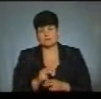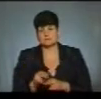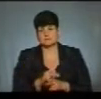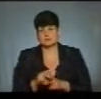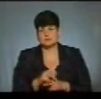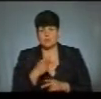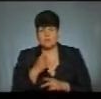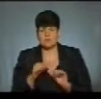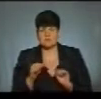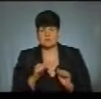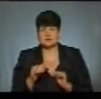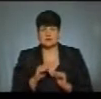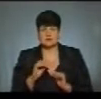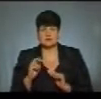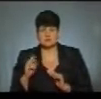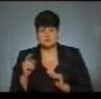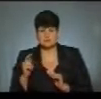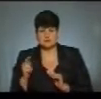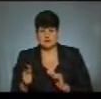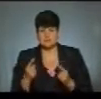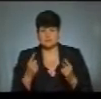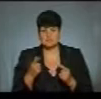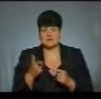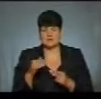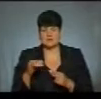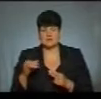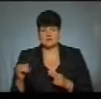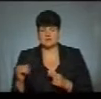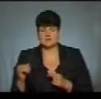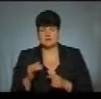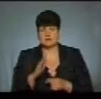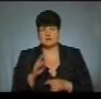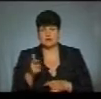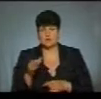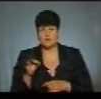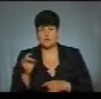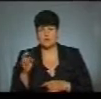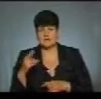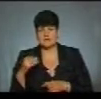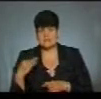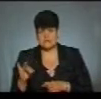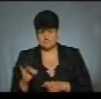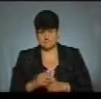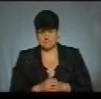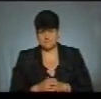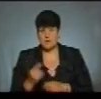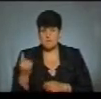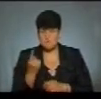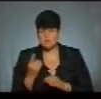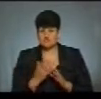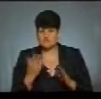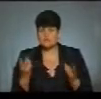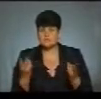каже керівник житлово-комунального господарства Великогаївської сільської ради Василь Гордій. В першу чергу треба